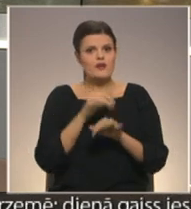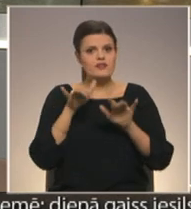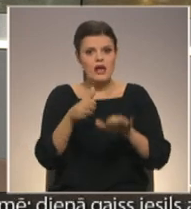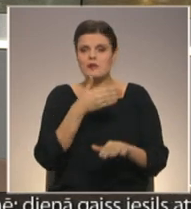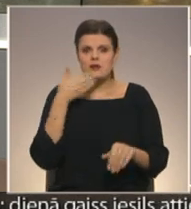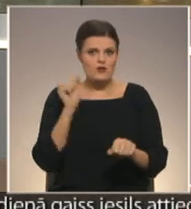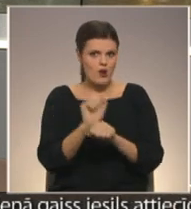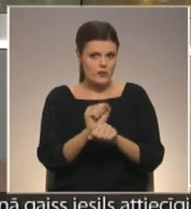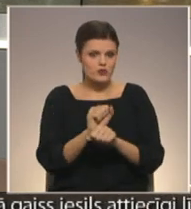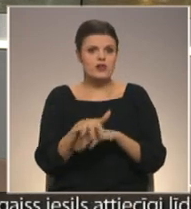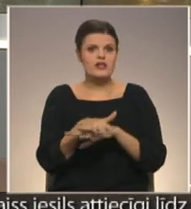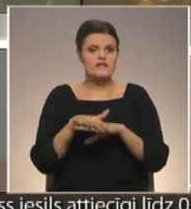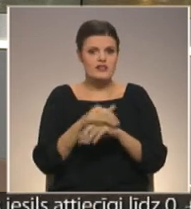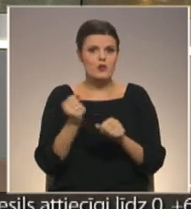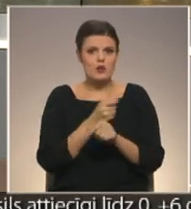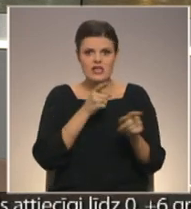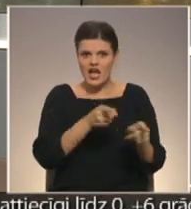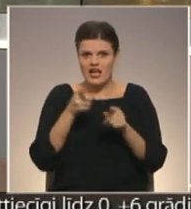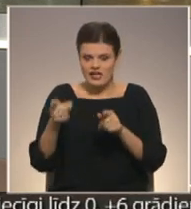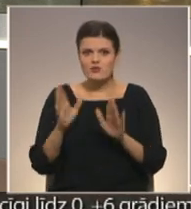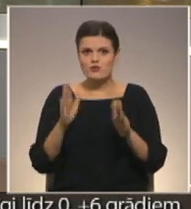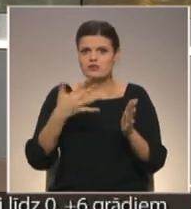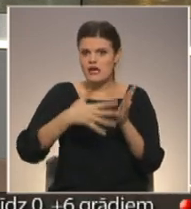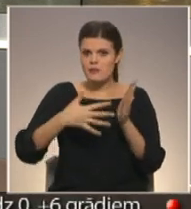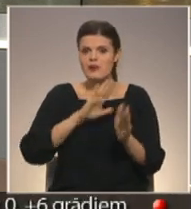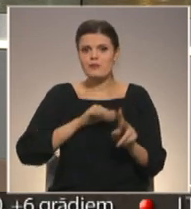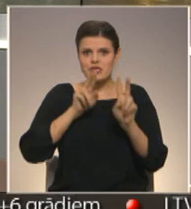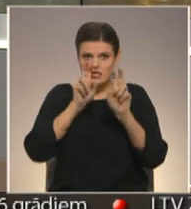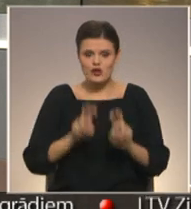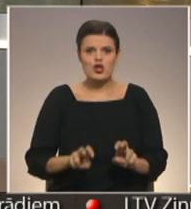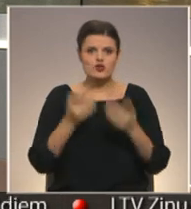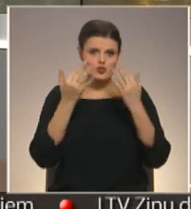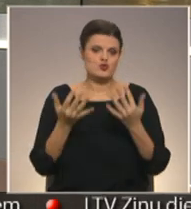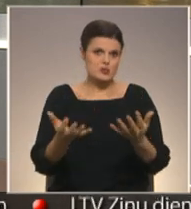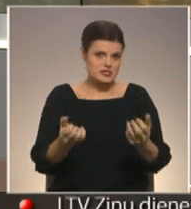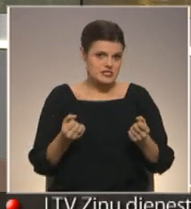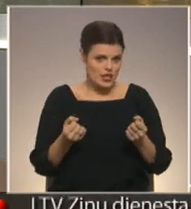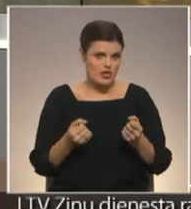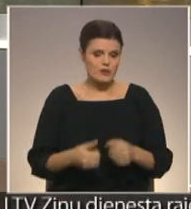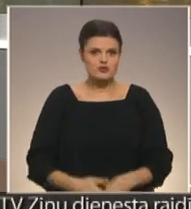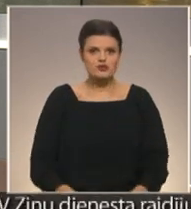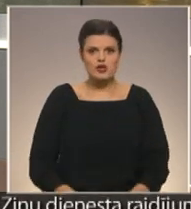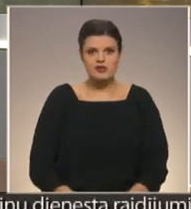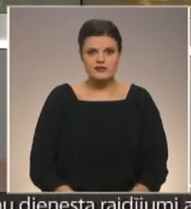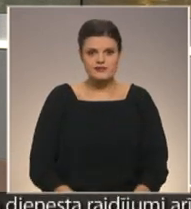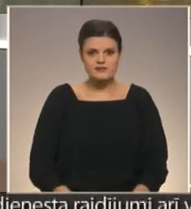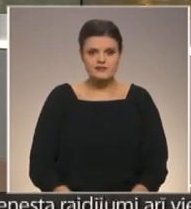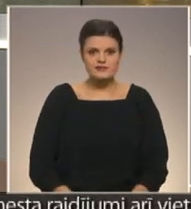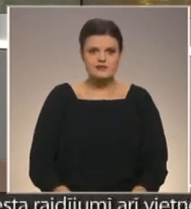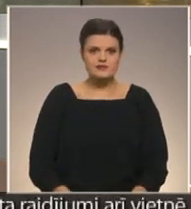nav apturēta. Vidē nodarītais kaitējums tiks aprēķināts pēc analīžu rezultātu saņemšanas un vairāk interesējās Sandra